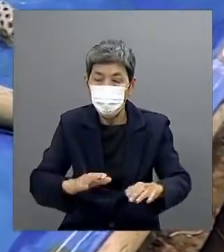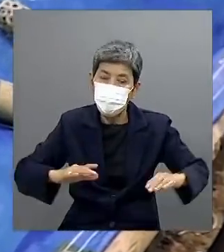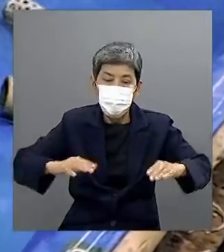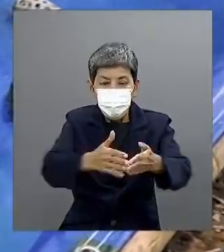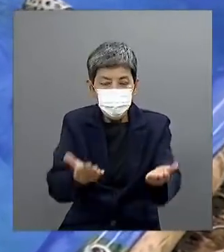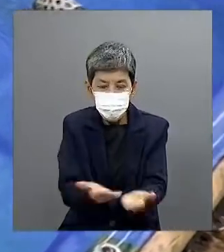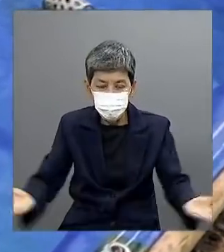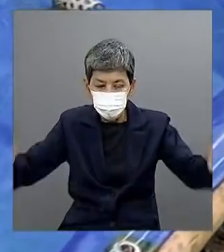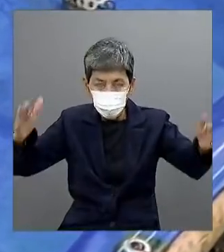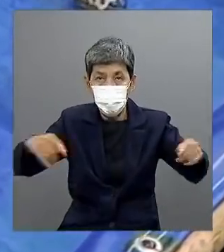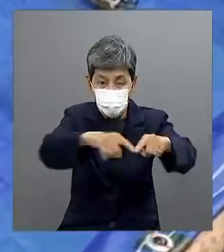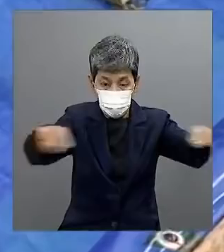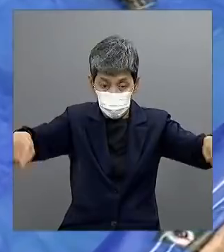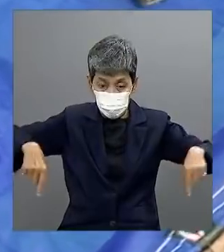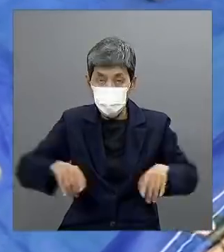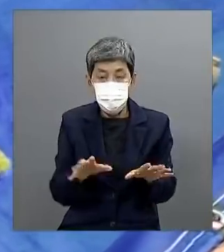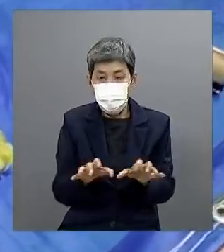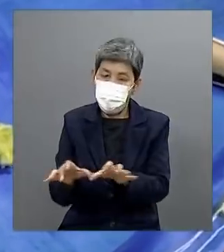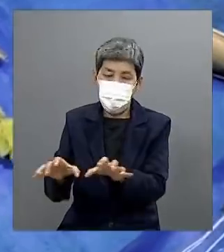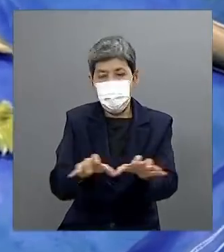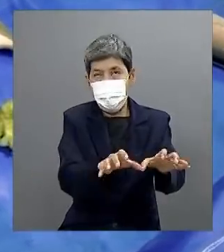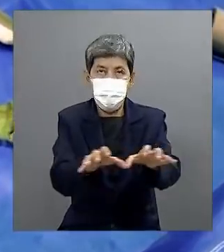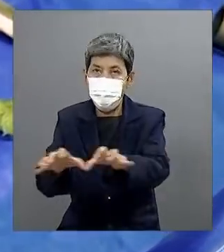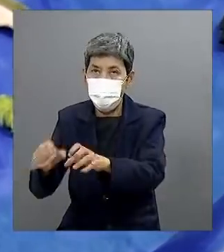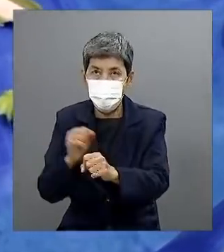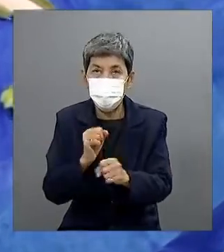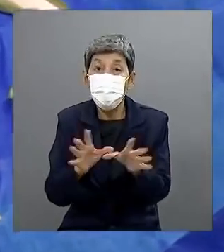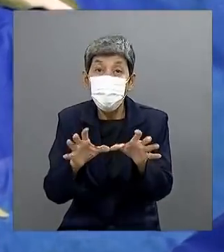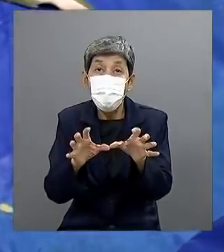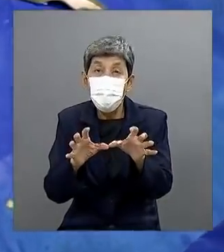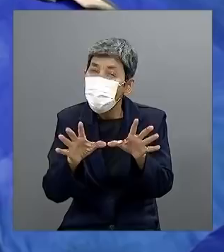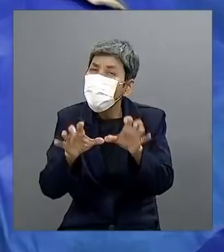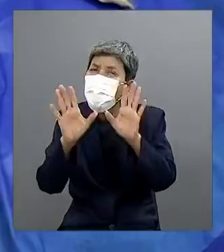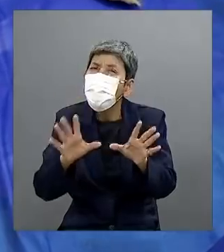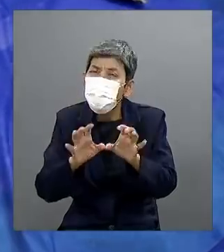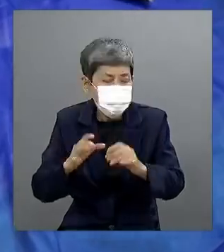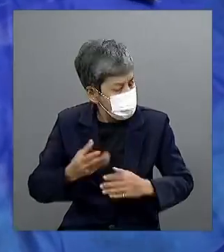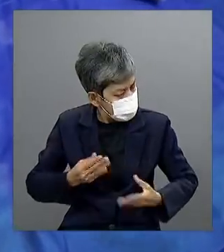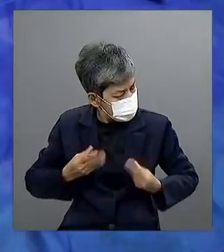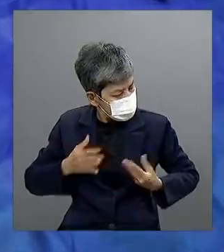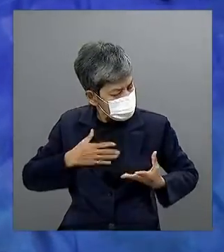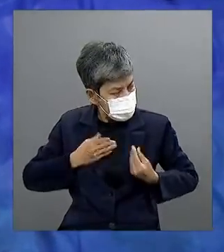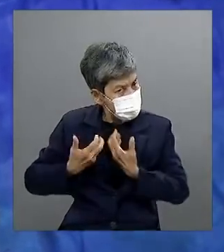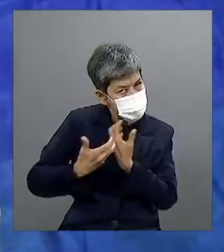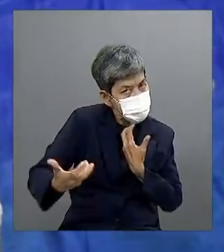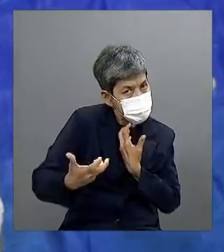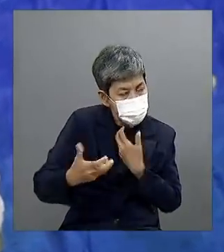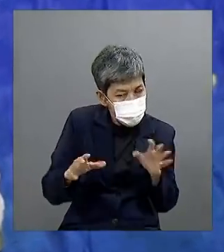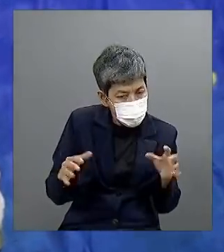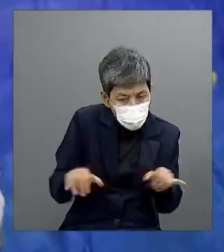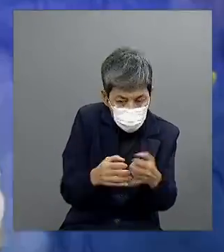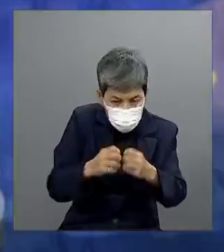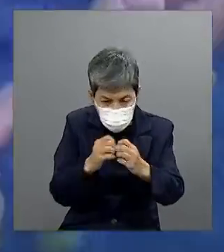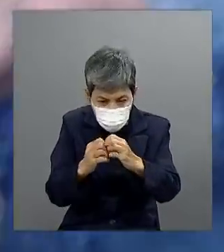างแล้วจะไม่ทำให้ปูกัดกันเพราะปูเป็นสัตว์ที่ว่ามันหวงถิ่นตัวเองทนกันไม่ได้แล้วเดี๋ยวมันกัดกันขาหัก